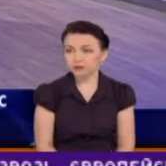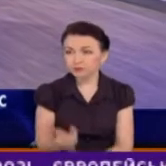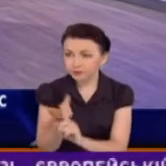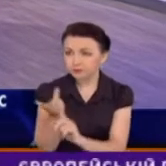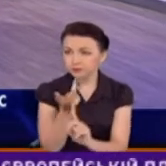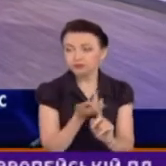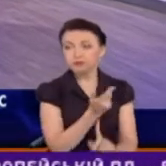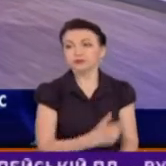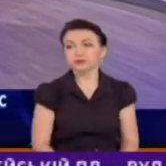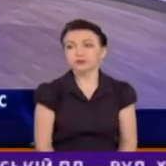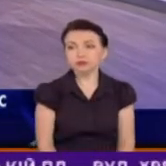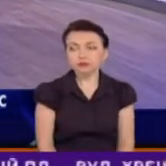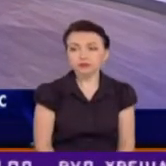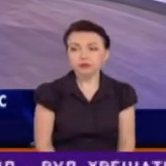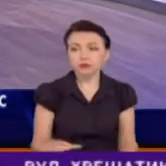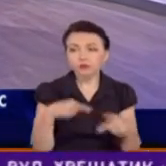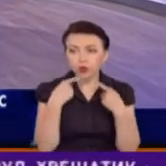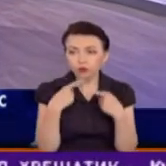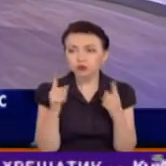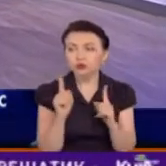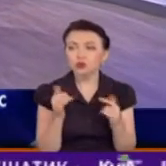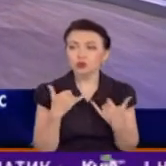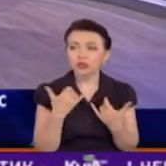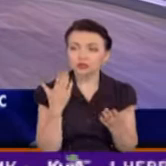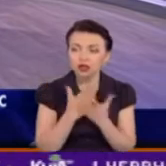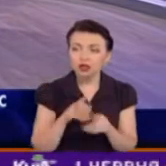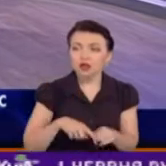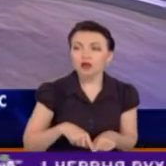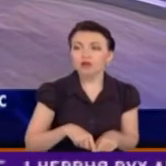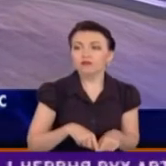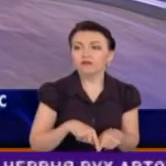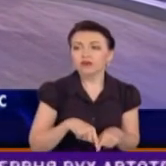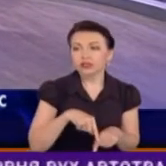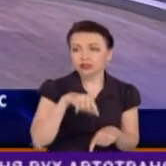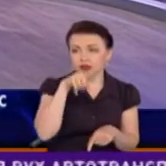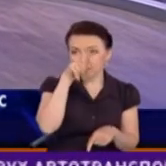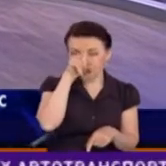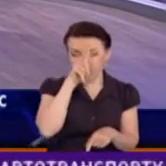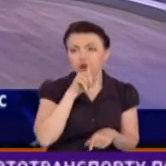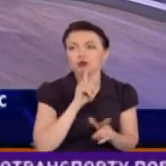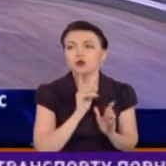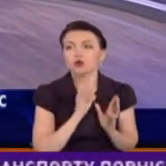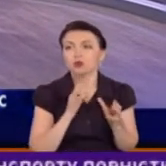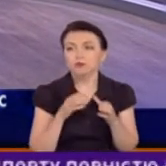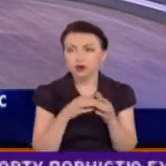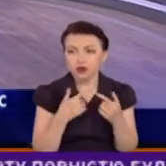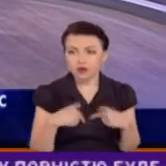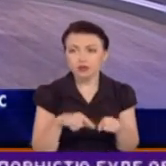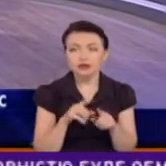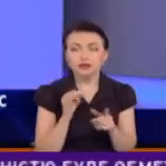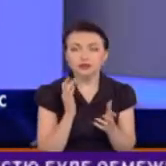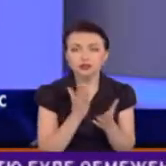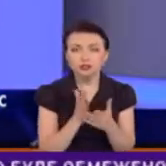Київобленерго, тобто там все буде хорошо. Ми говоримо, що в нас є вертикально інтегрована компанія, яка в неї належить генерація, їй